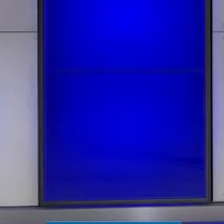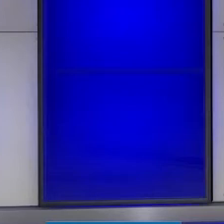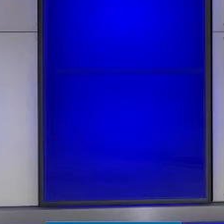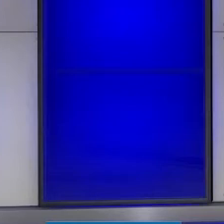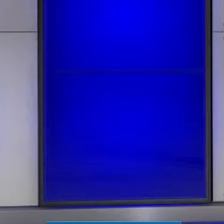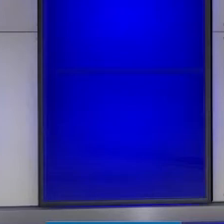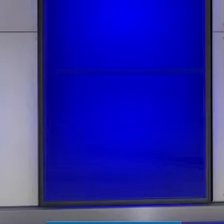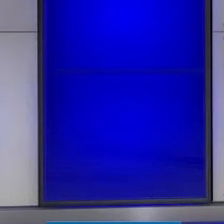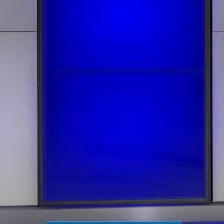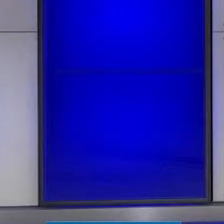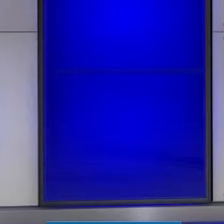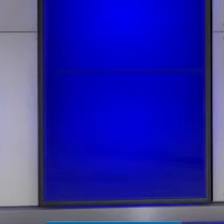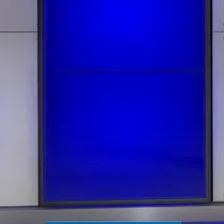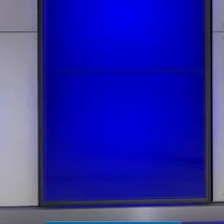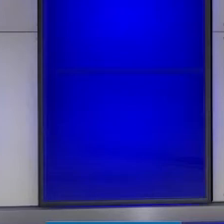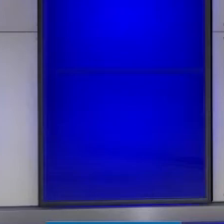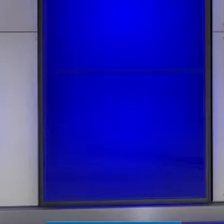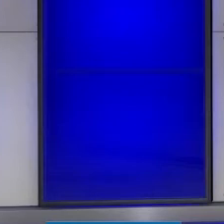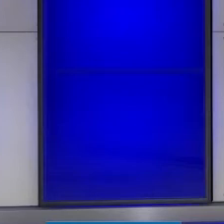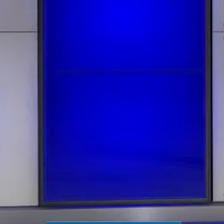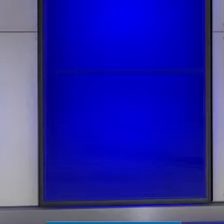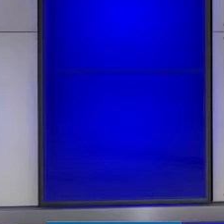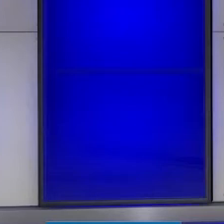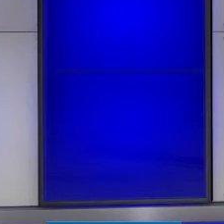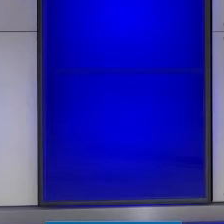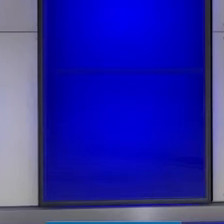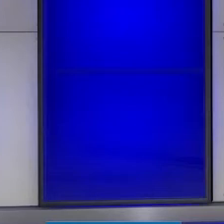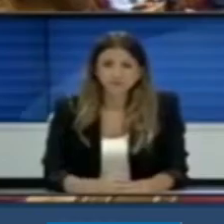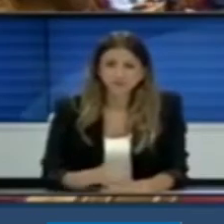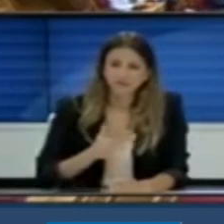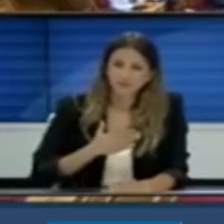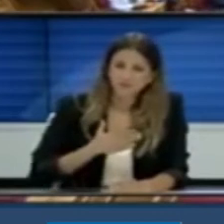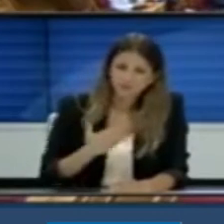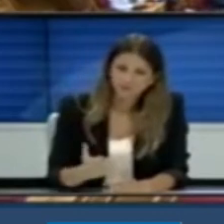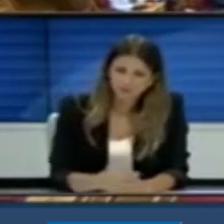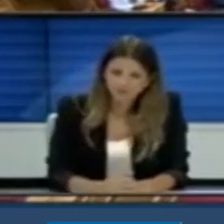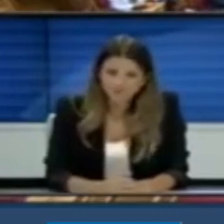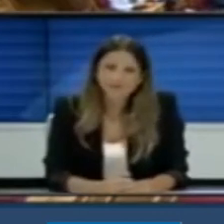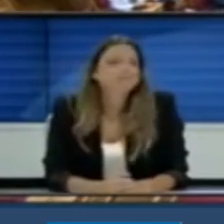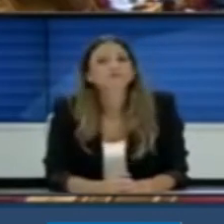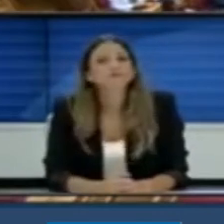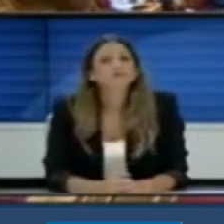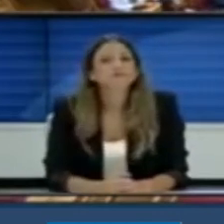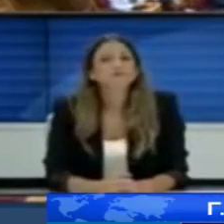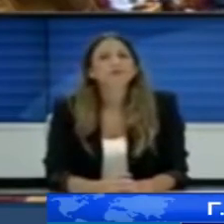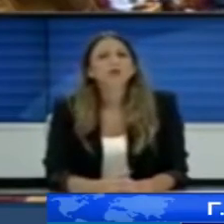να μιλήσει γι' αυτό κατά το δόγμα «καλύτερη άμυνα είναι η επίθεση». Κύριε Πρωθυπουργέ, εμένα τουλάχιστον με